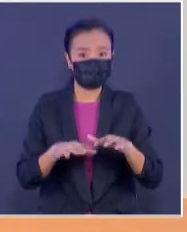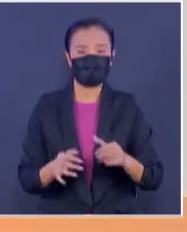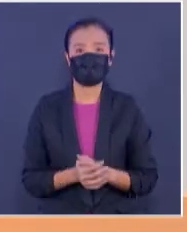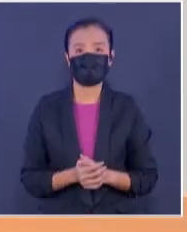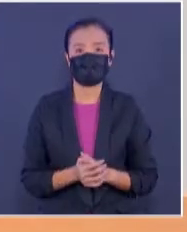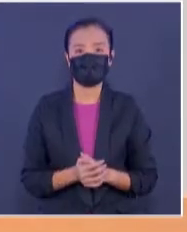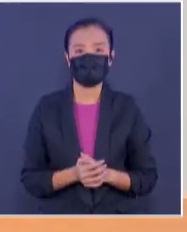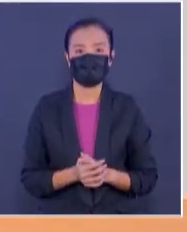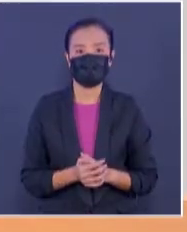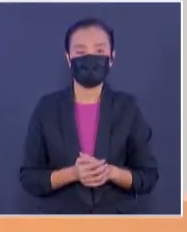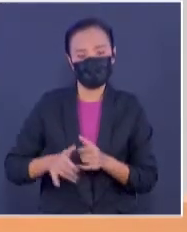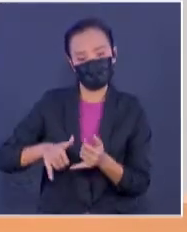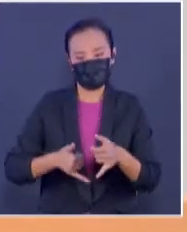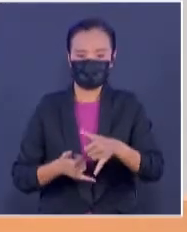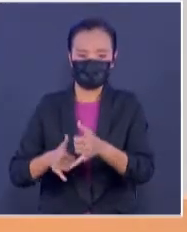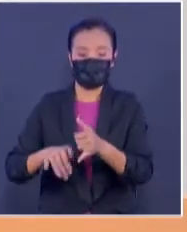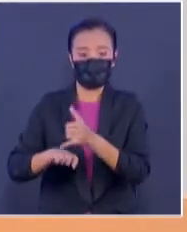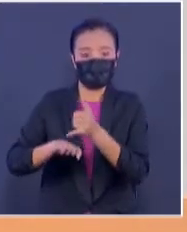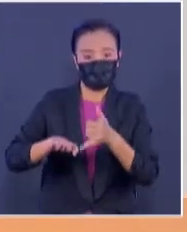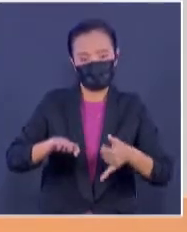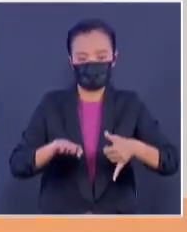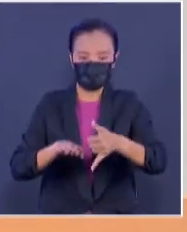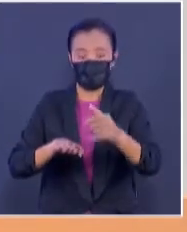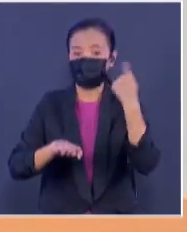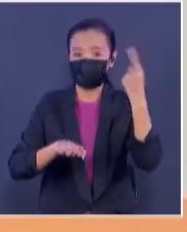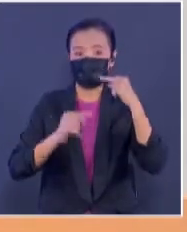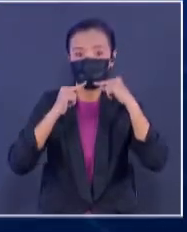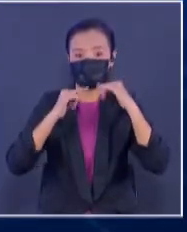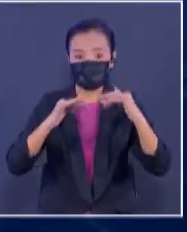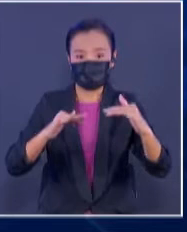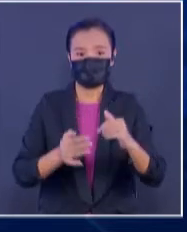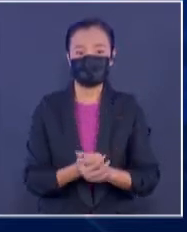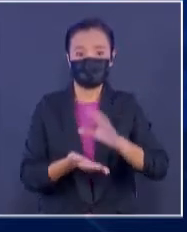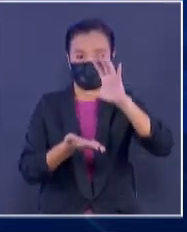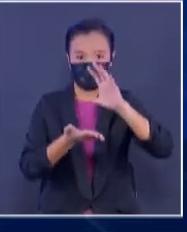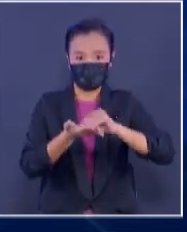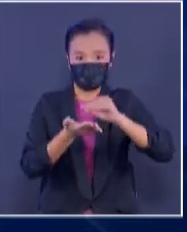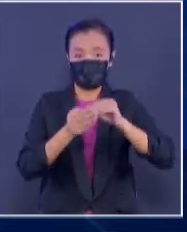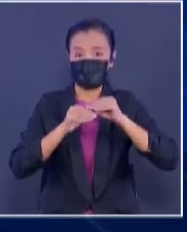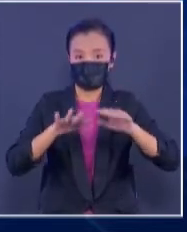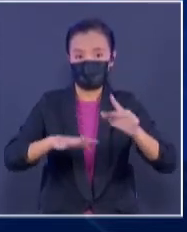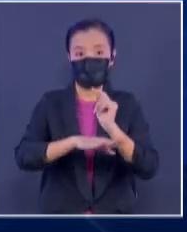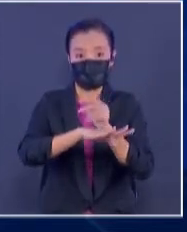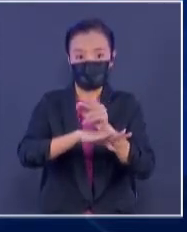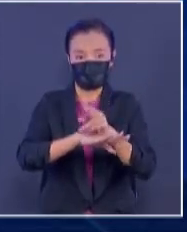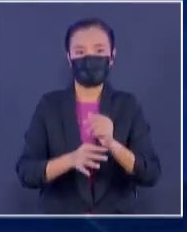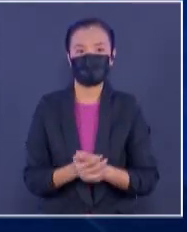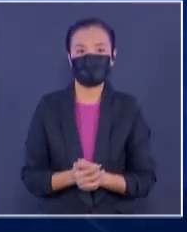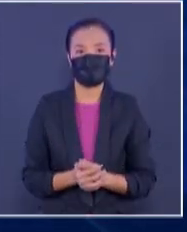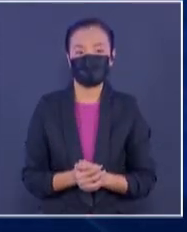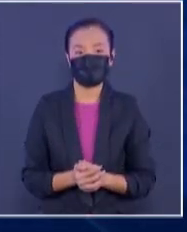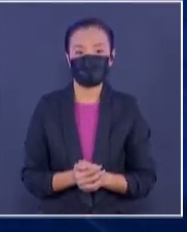ำลังเดินเล่นนะคะกำลังลงมาจากรถเพื่อที่จะไปเที่ยวทะเลคือคลิปวิดีโอนี้ถูกเผยแพร่ในโลกออนไลน์อย่างมากแล้วก็